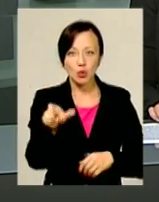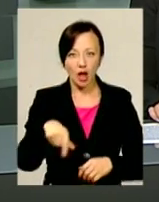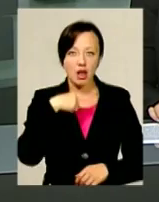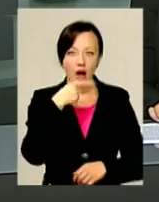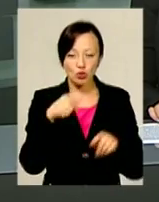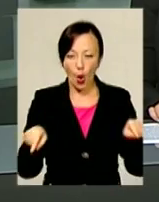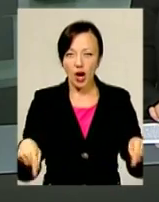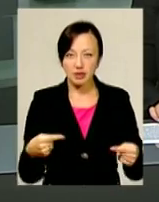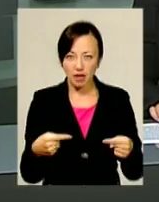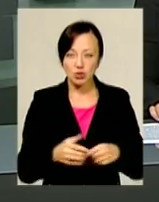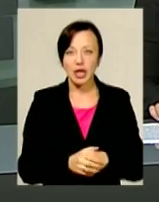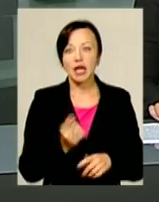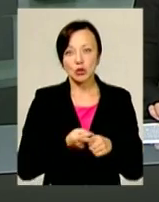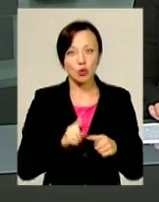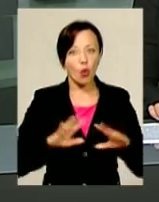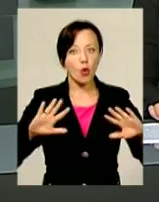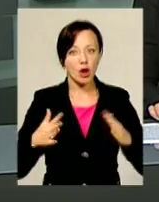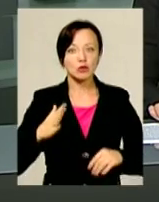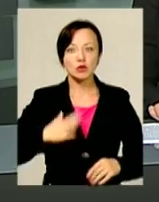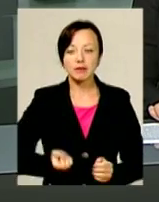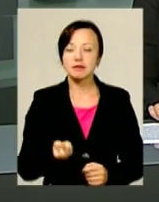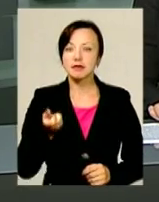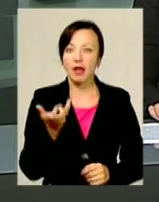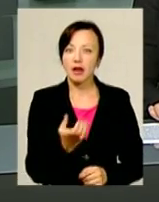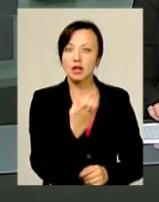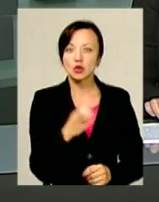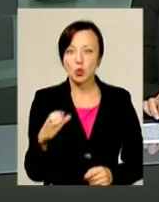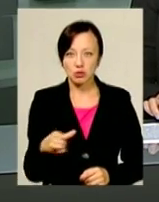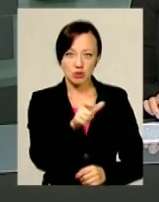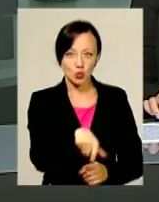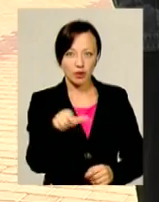запевняють організатори. І цього разу очікують декілька сотень глядачів.